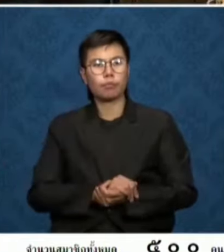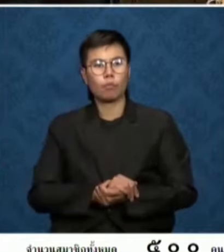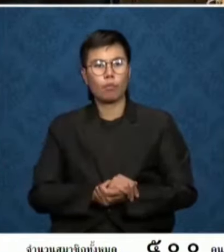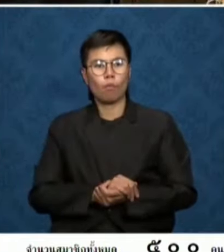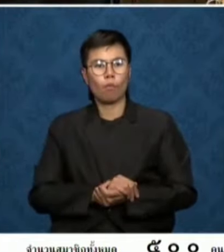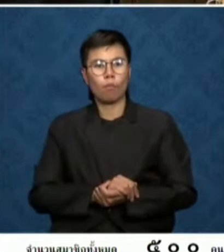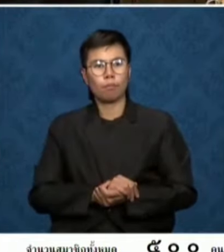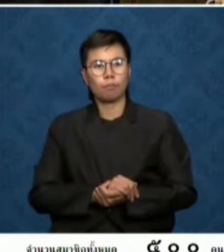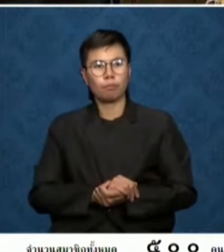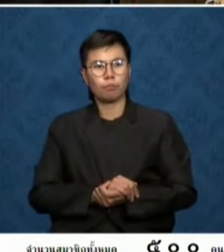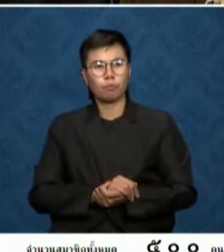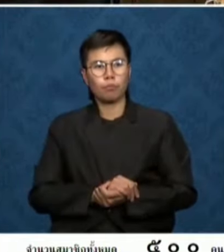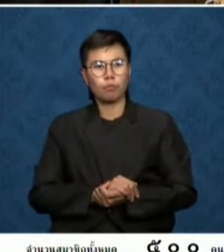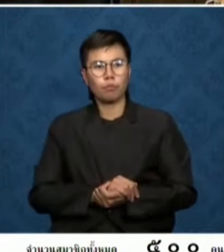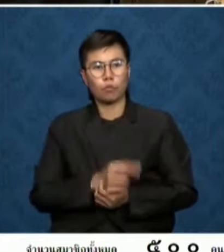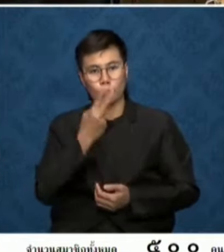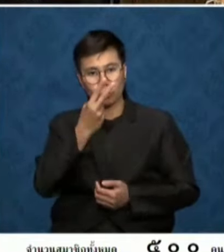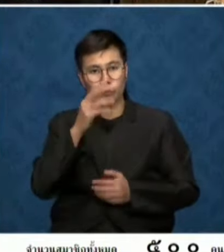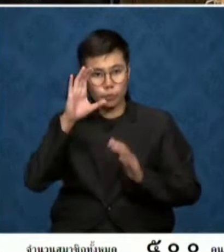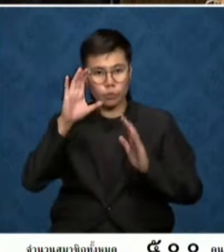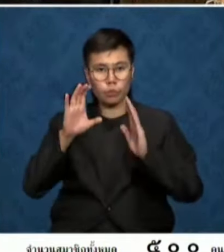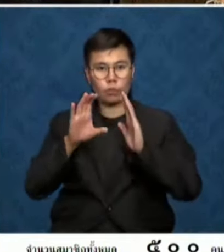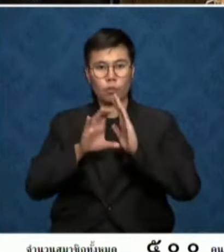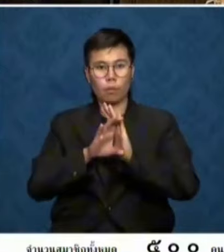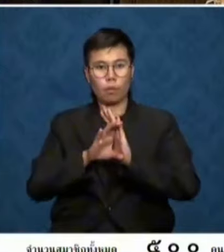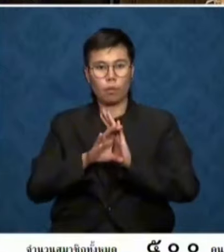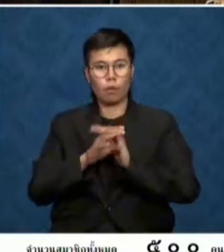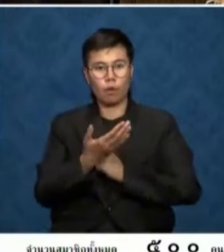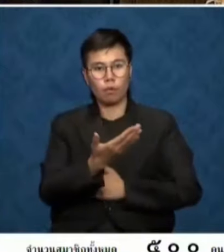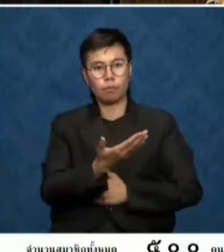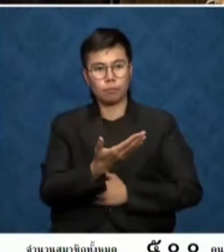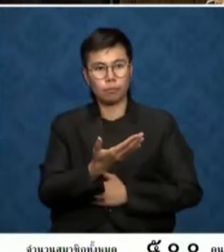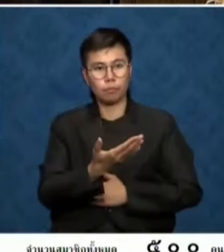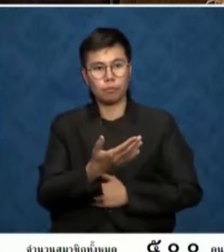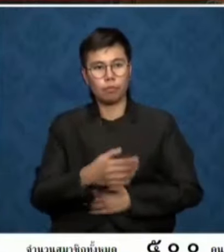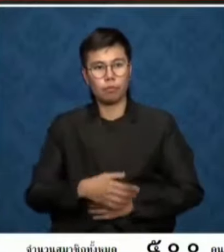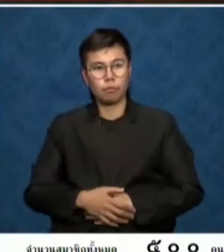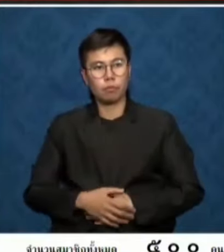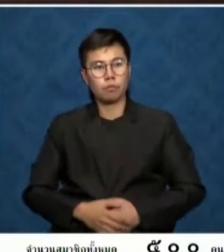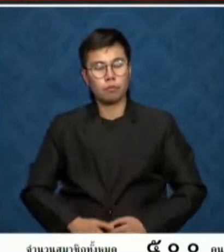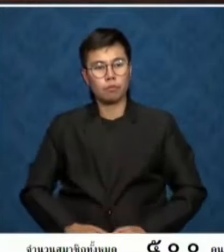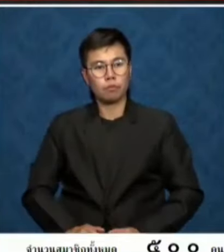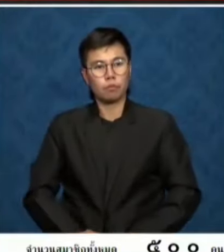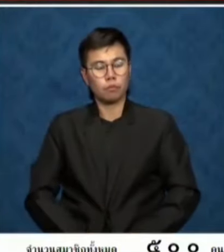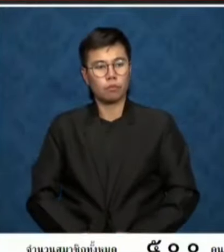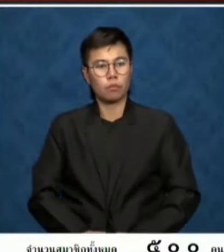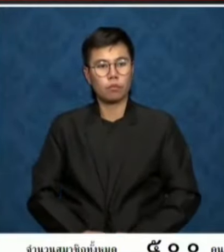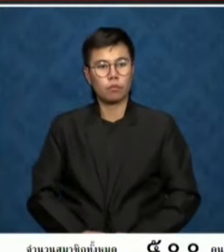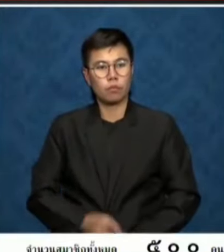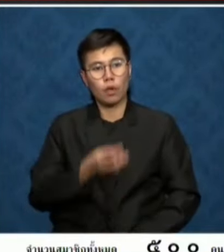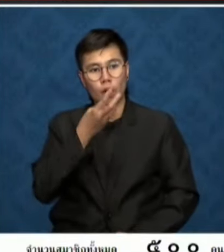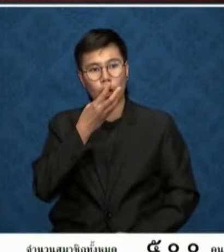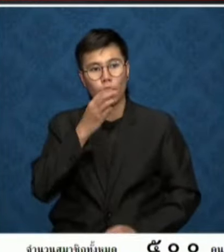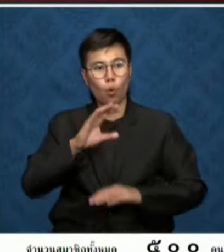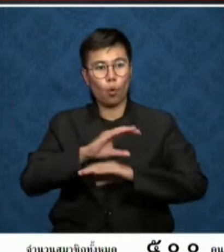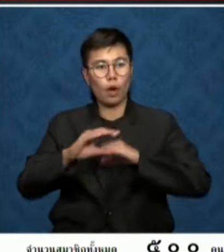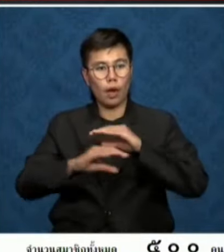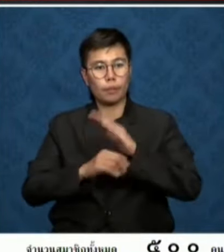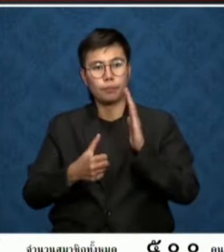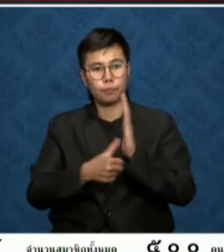างเช่นขอสไลด์นิดนึงครับขอสไลด์ภาพแรกนิดนึงครับอันนี้คือข้าวโครงการรับจำน